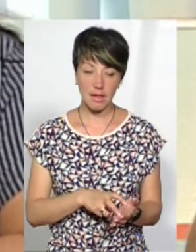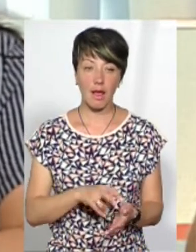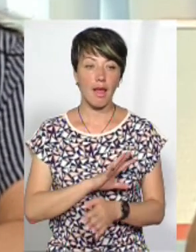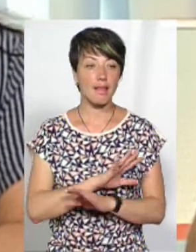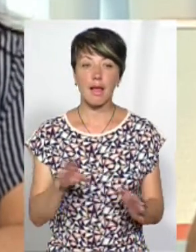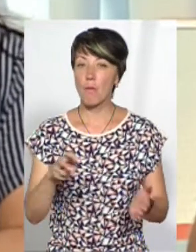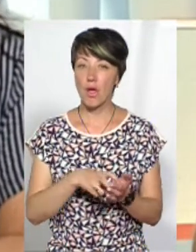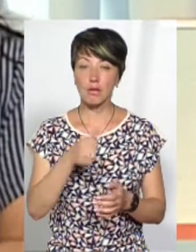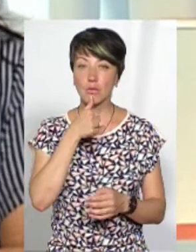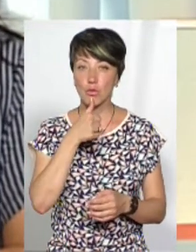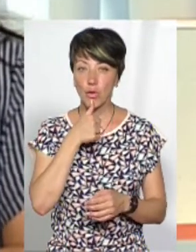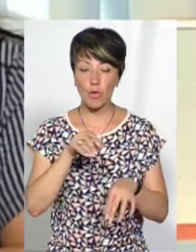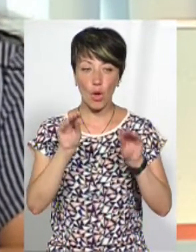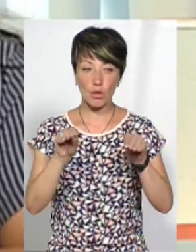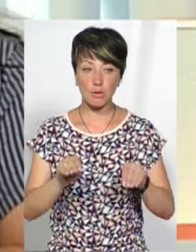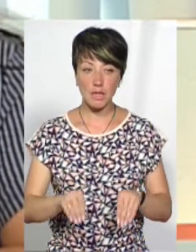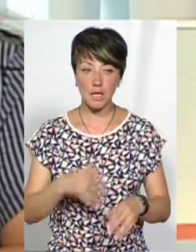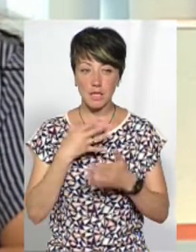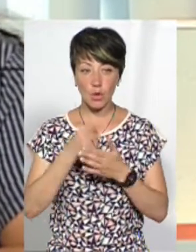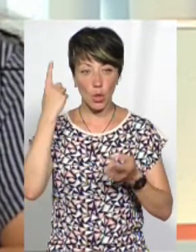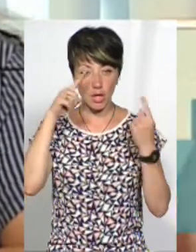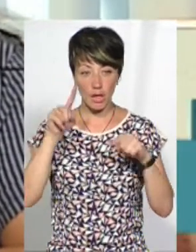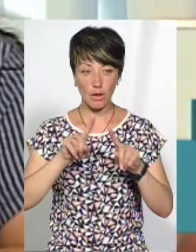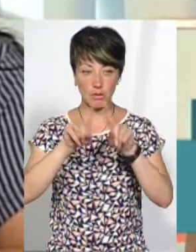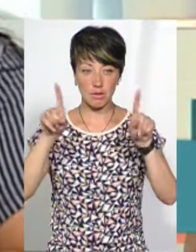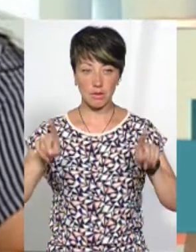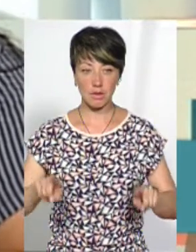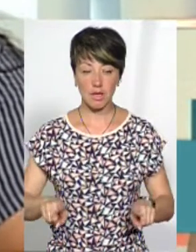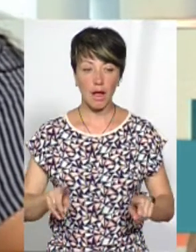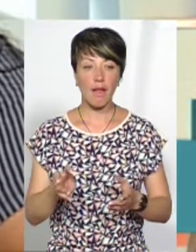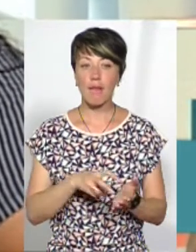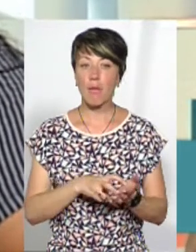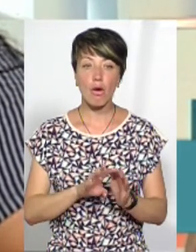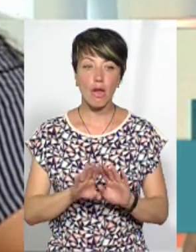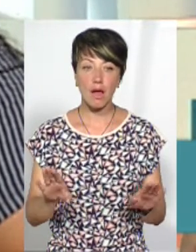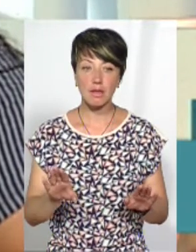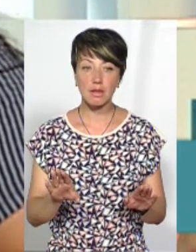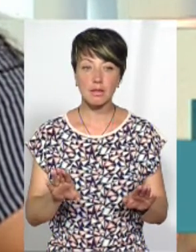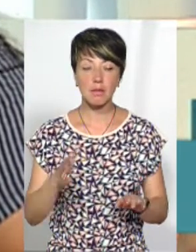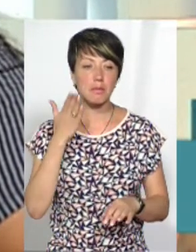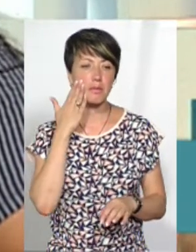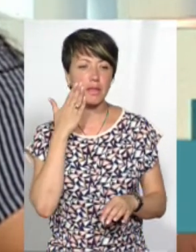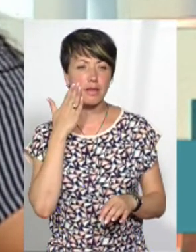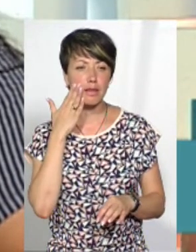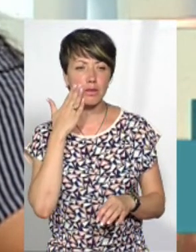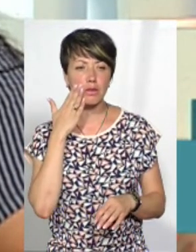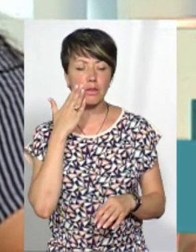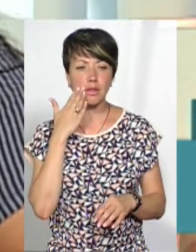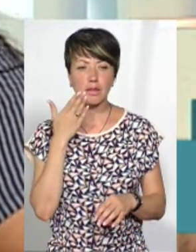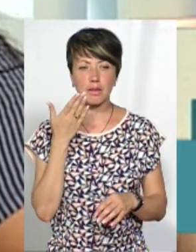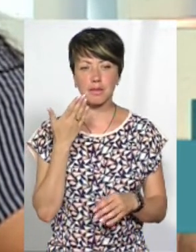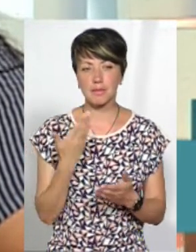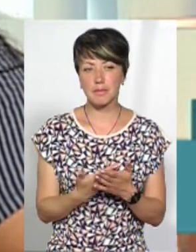Не боятися попробувати розписати свою ідею на одну сторінку тексту, не боятися прикинути хоча б там на